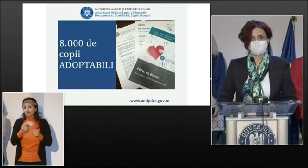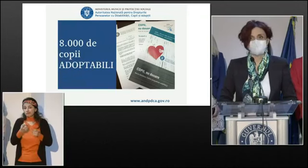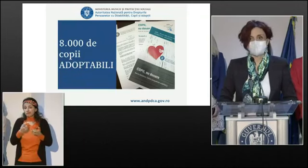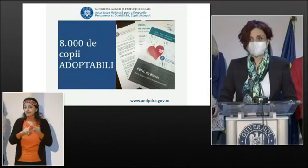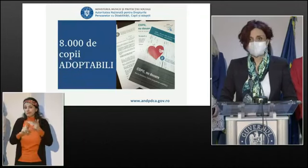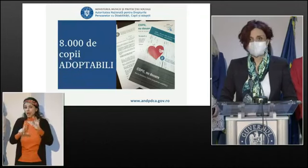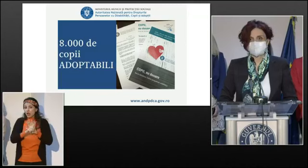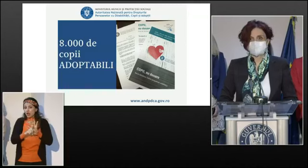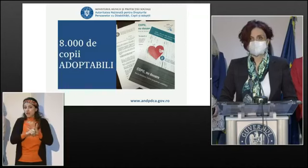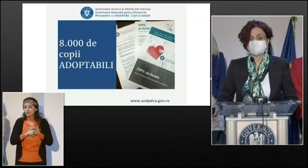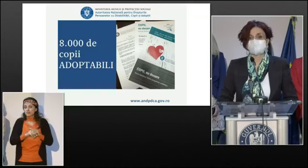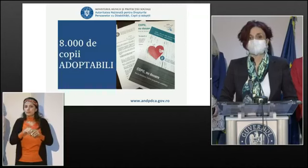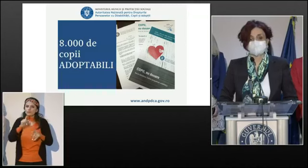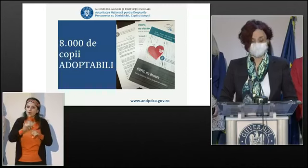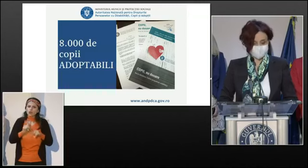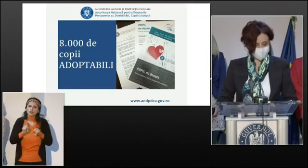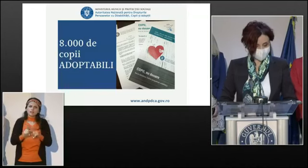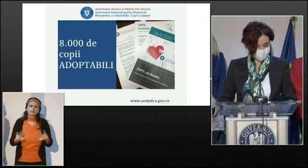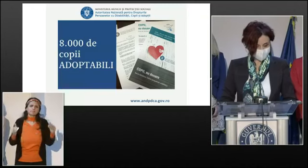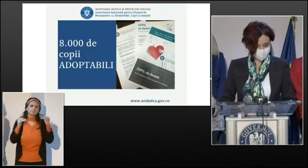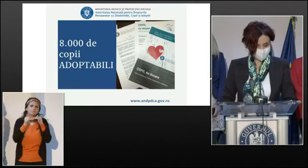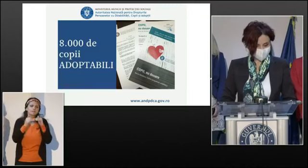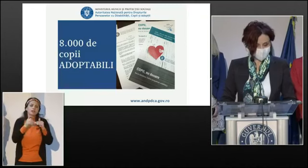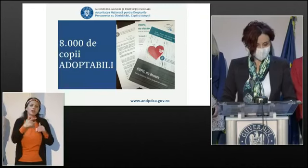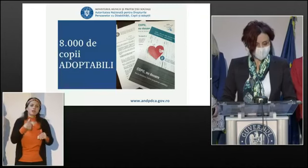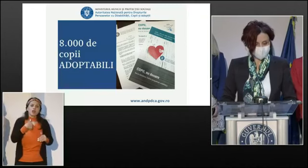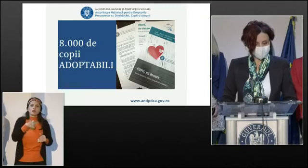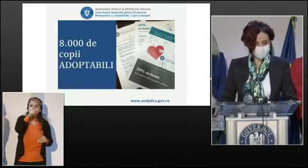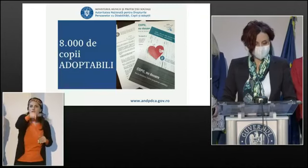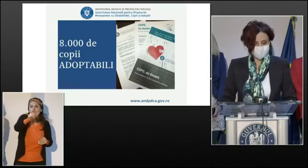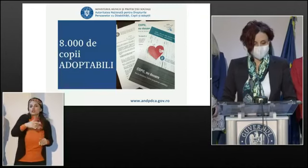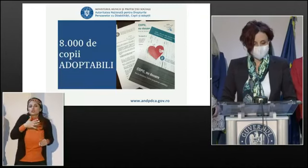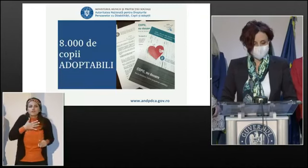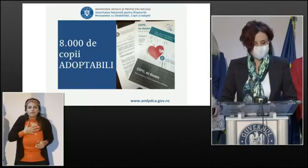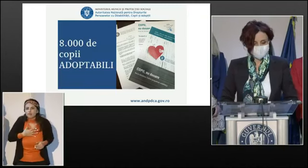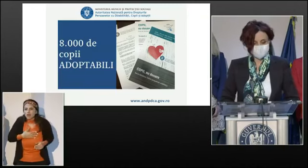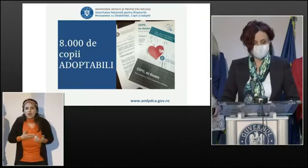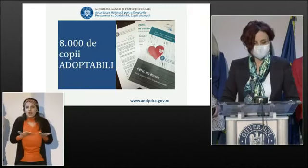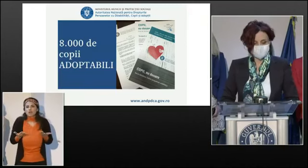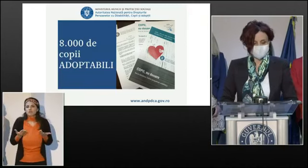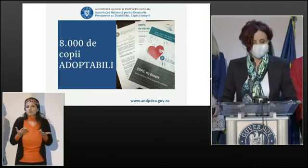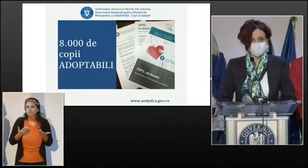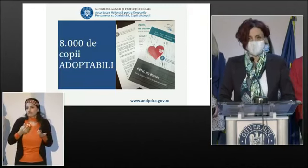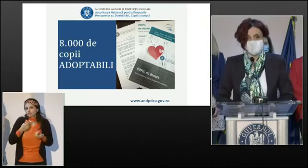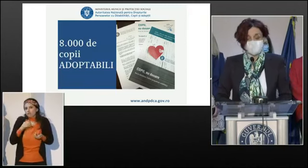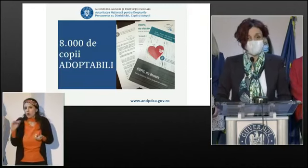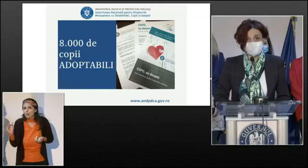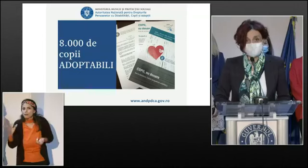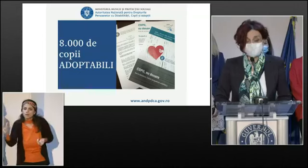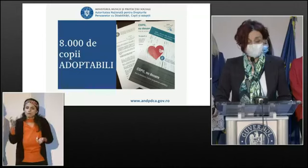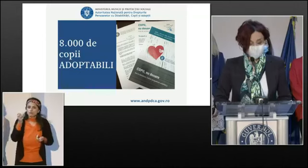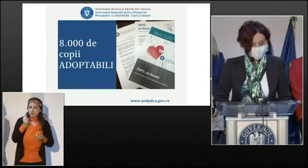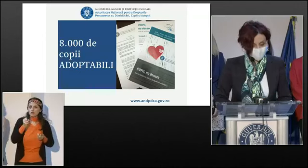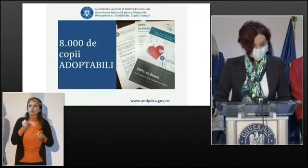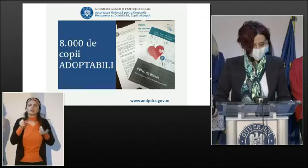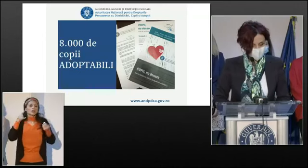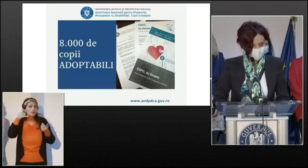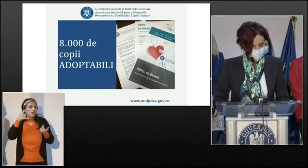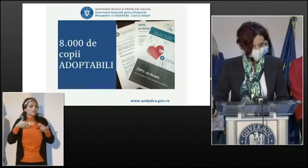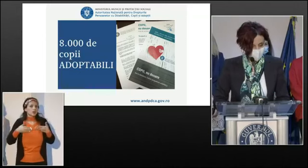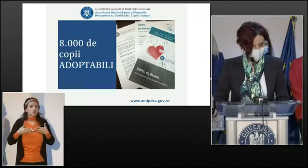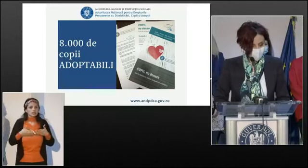adresam ce oamenilor care sunt interesați de Adopție am deschis o linie telefonica pentru parinti sau